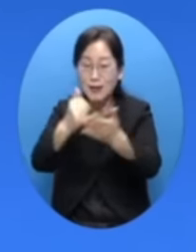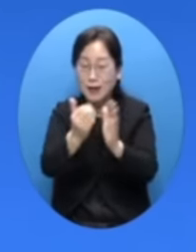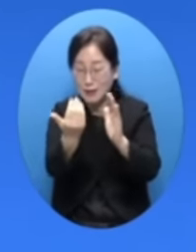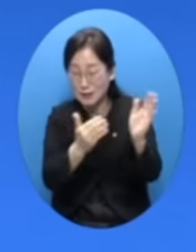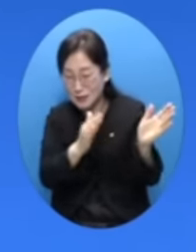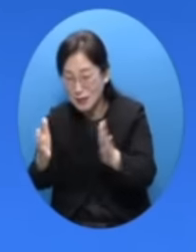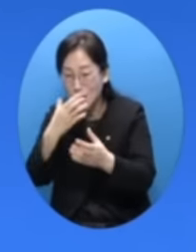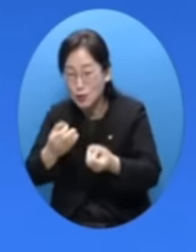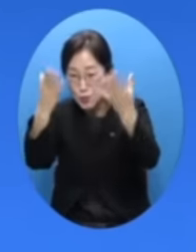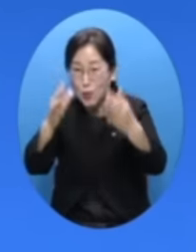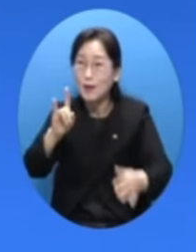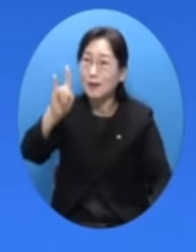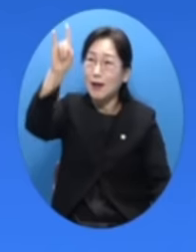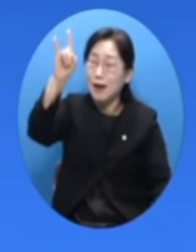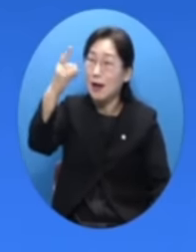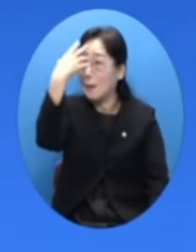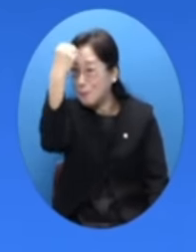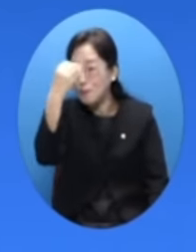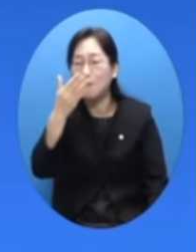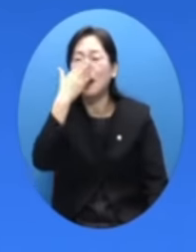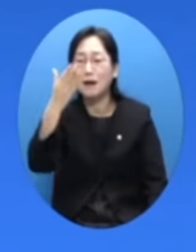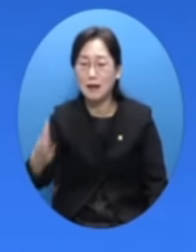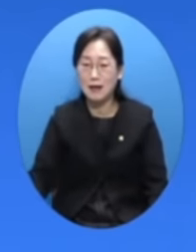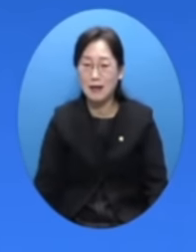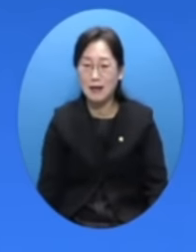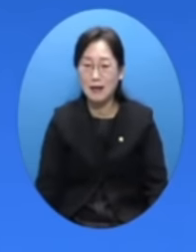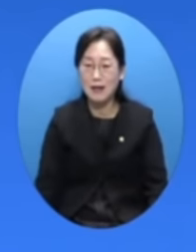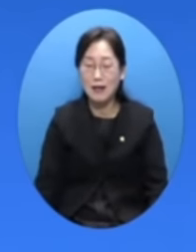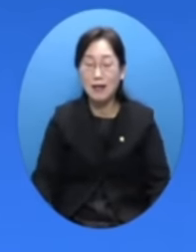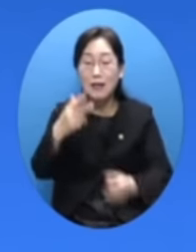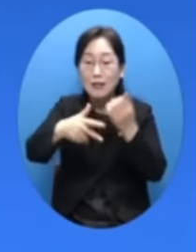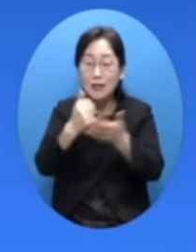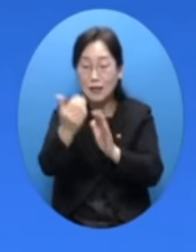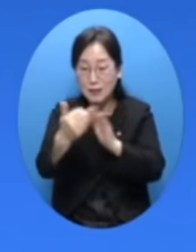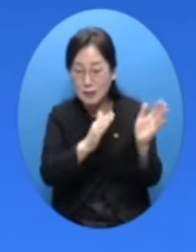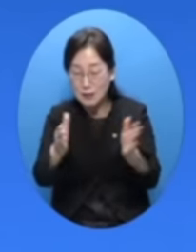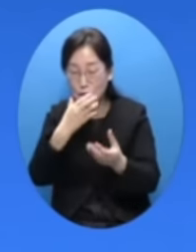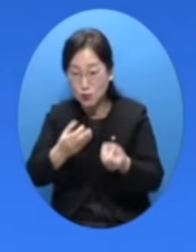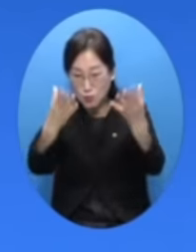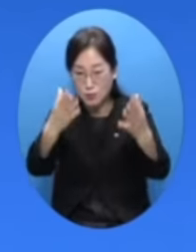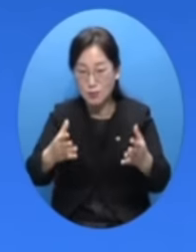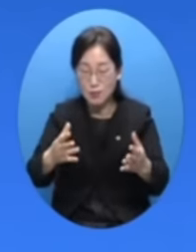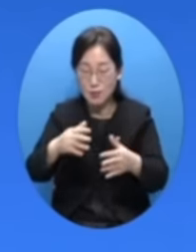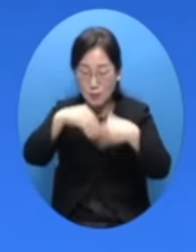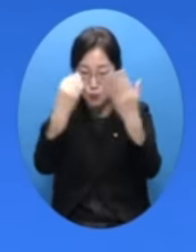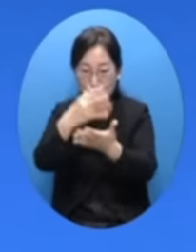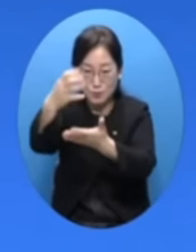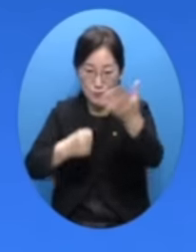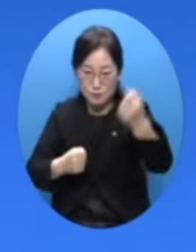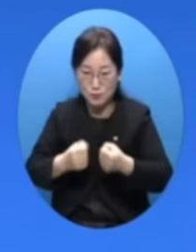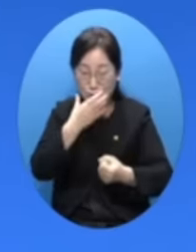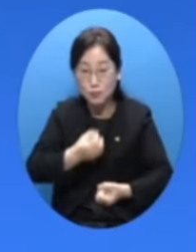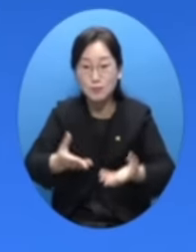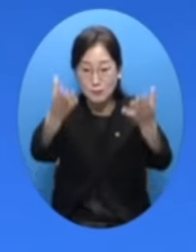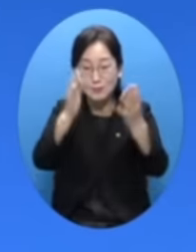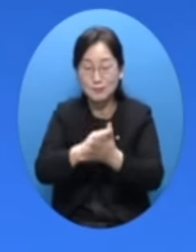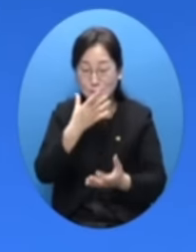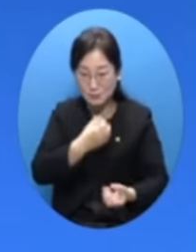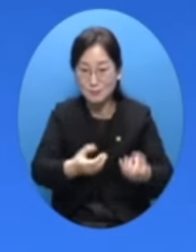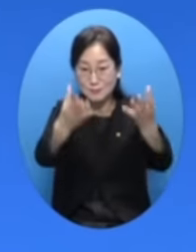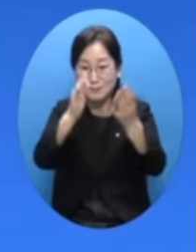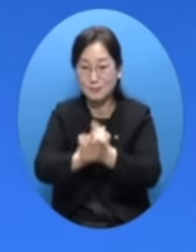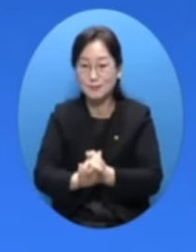축복의 태양을 바라볼 수 있게 되는 것입니다. 여러분 야훼 이레의 축복을 받게 될 주님으로 축원합니다.